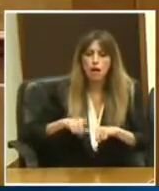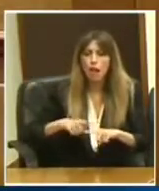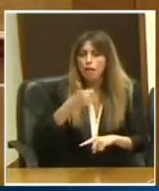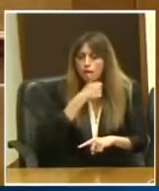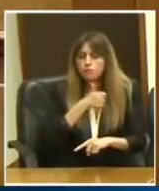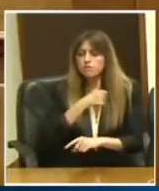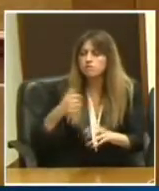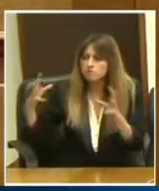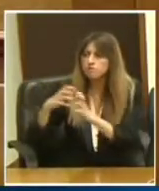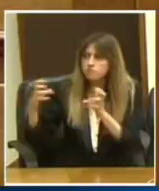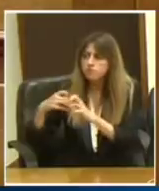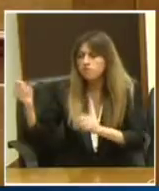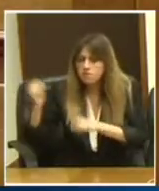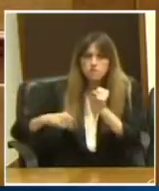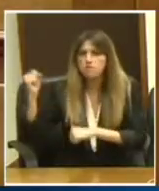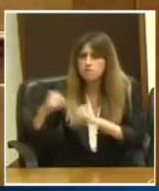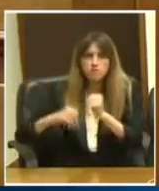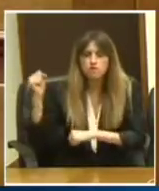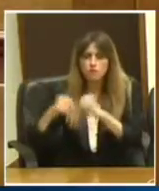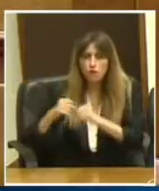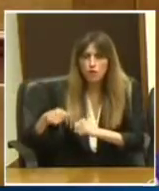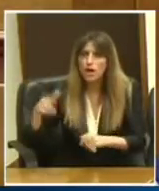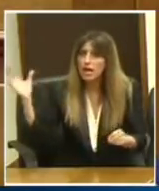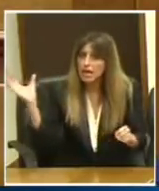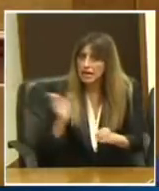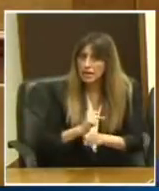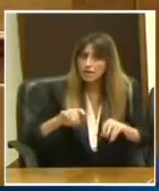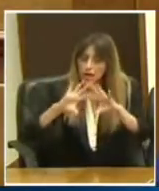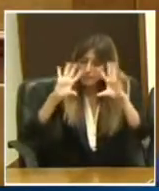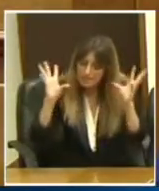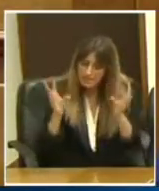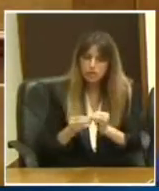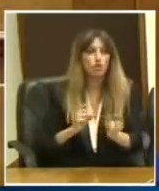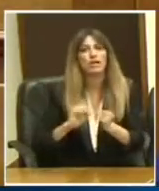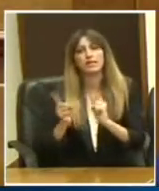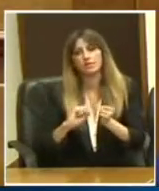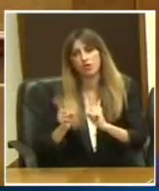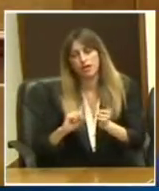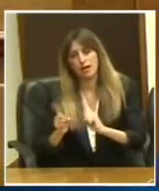τους βόρειους γειτονές μας σε μια συνολική συμφωνία, η οποία βεβαίως